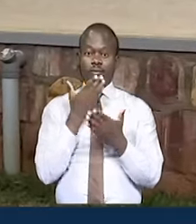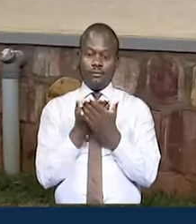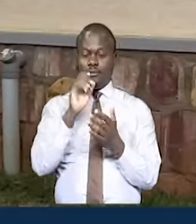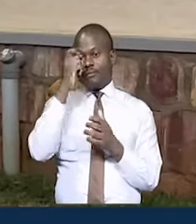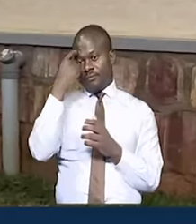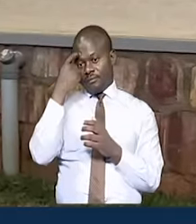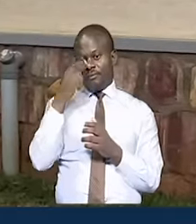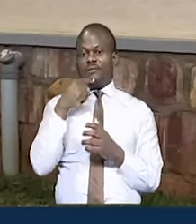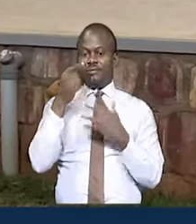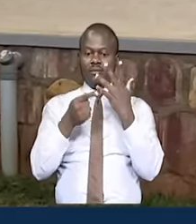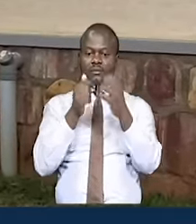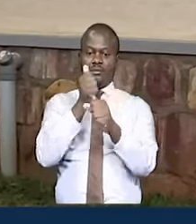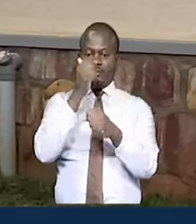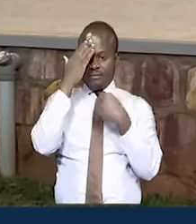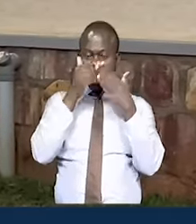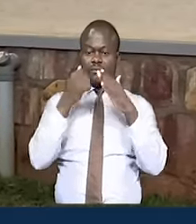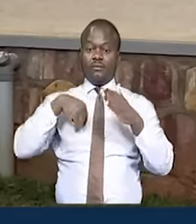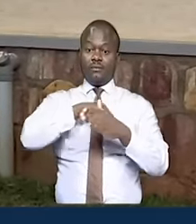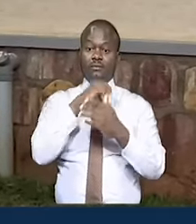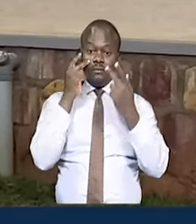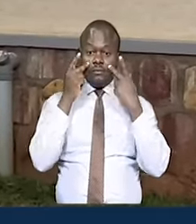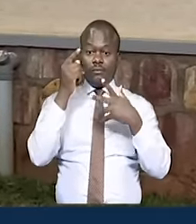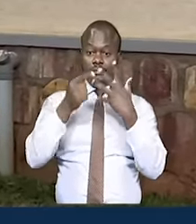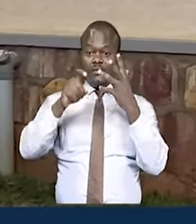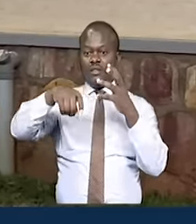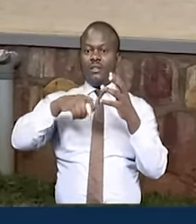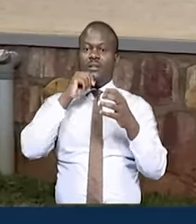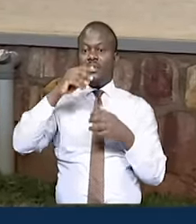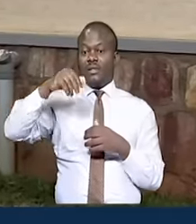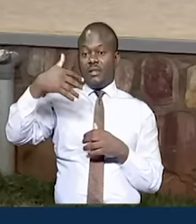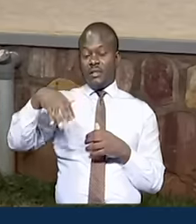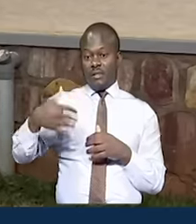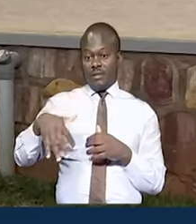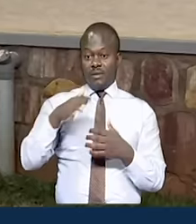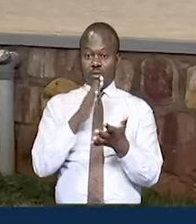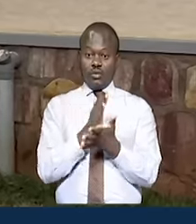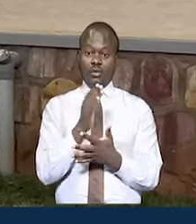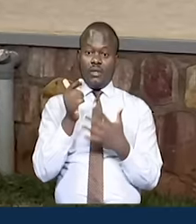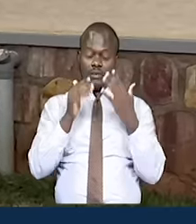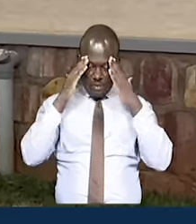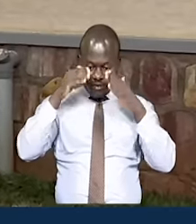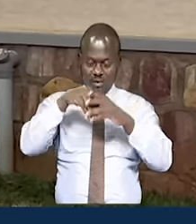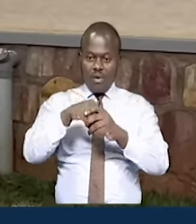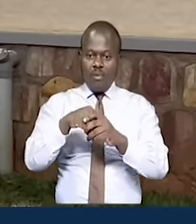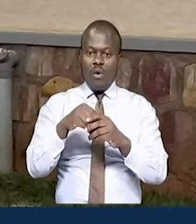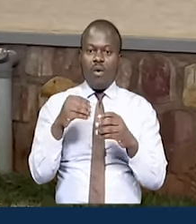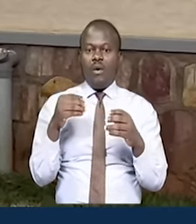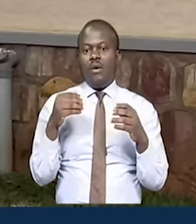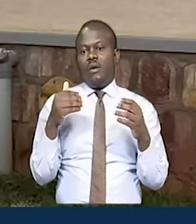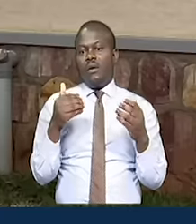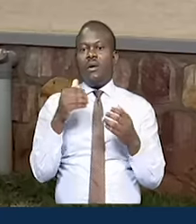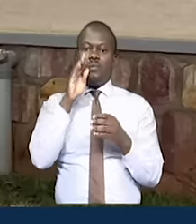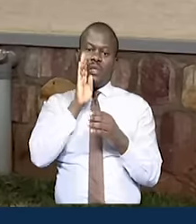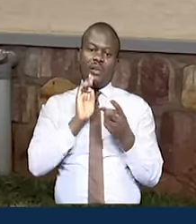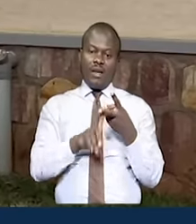hari ibyo ikora kugira ngo tubone ibyo dukenera bitaduhenze. Burya ibyo dushyiramo